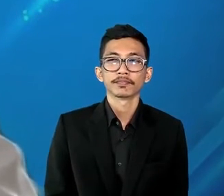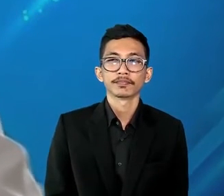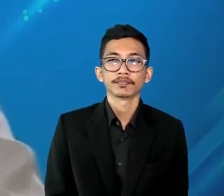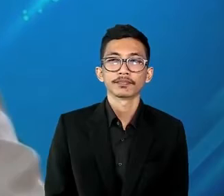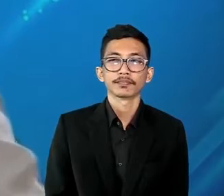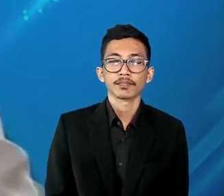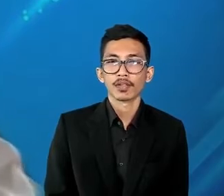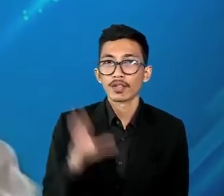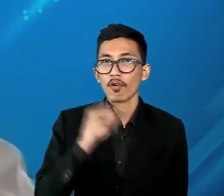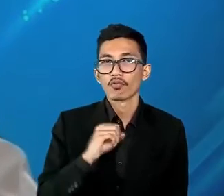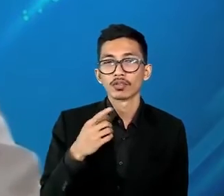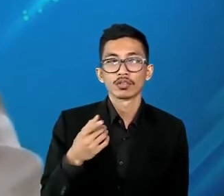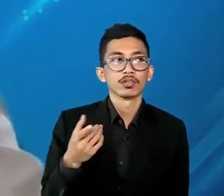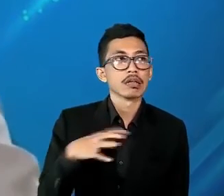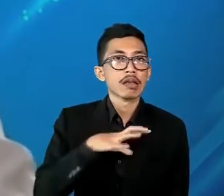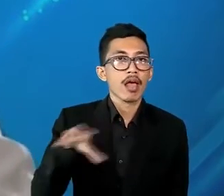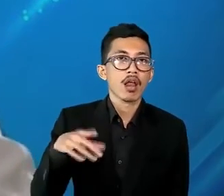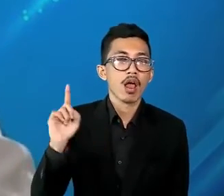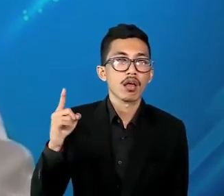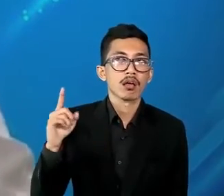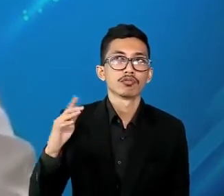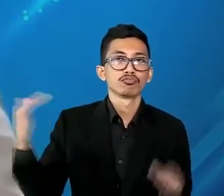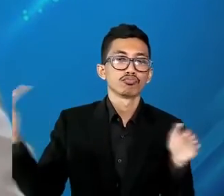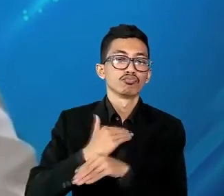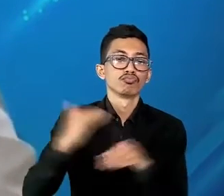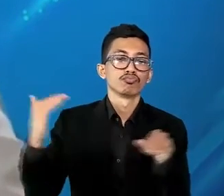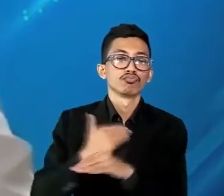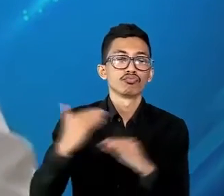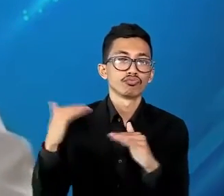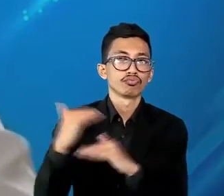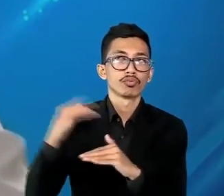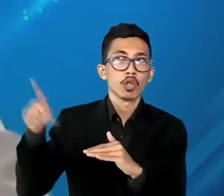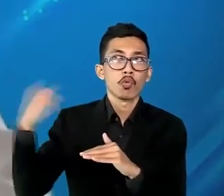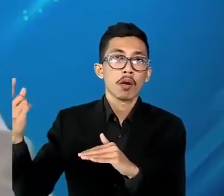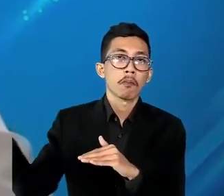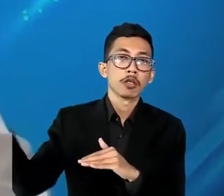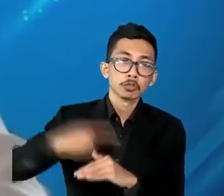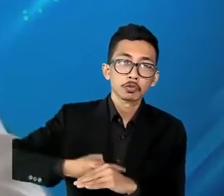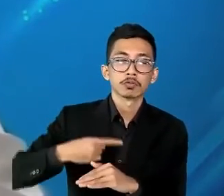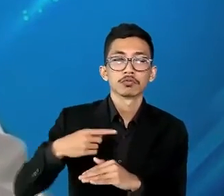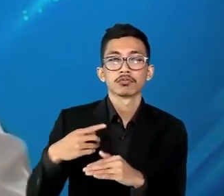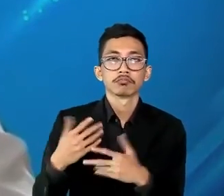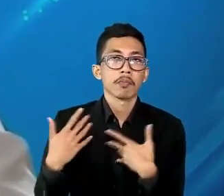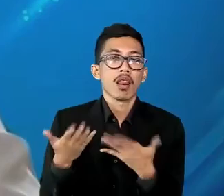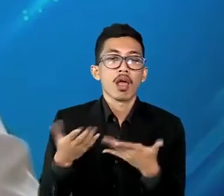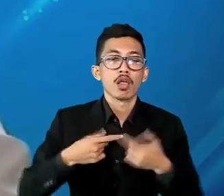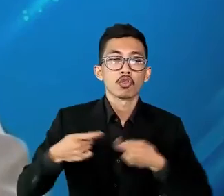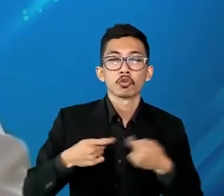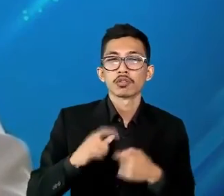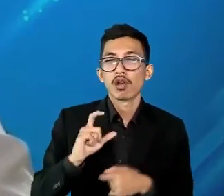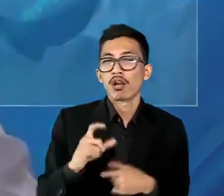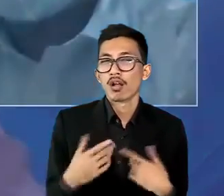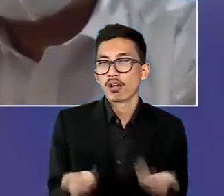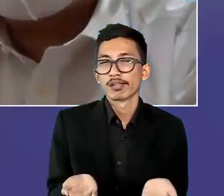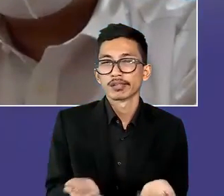ini kan mundar-mandir orang dari wilayah mana ke mana dan sebagainya, seperti itu Pak Arief. Ya silakan Pak Arief dijawab langsung. Ya